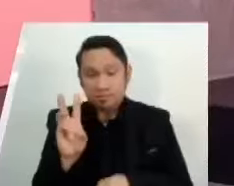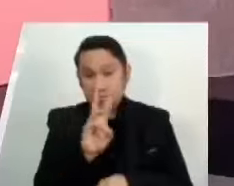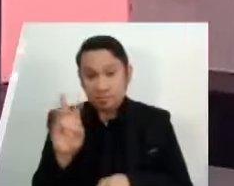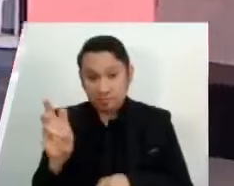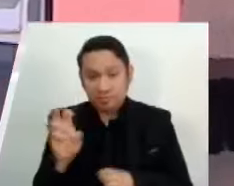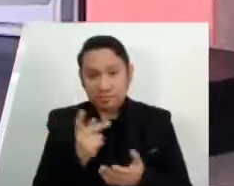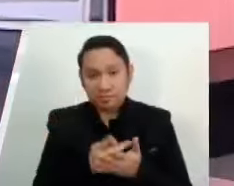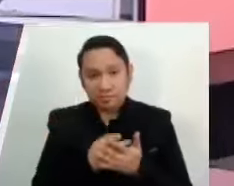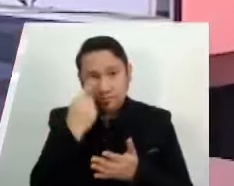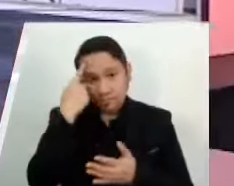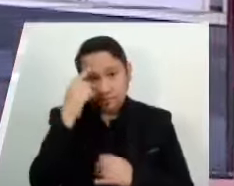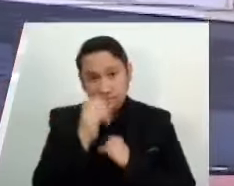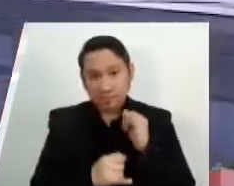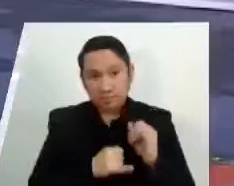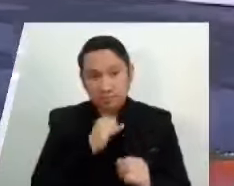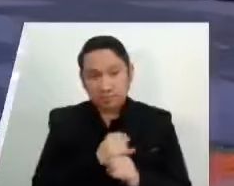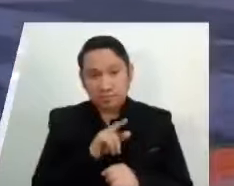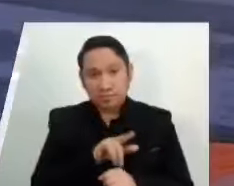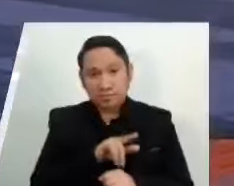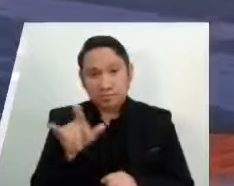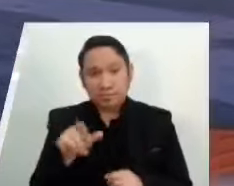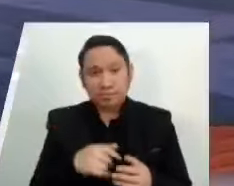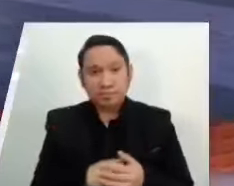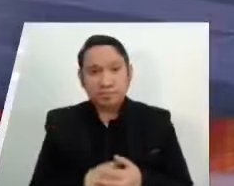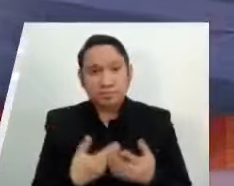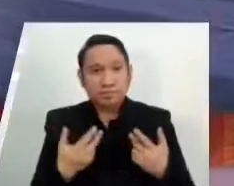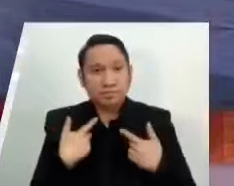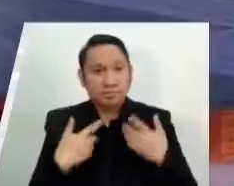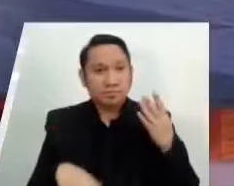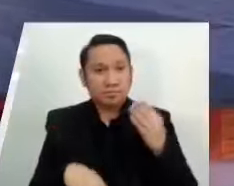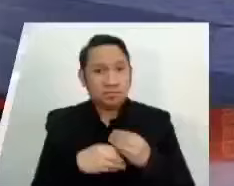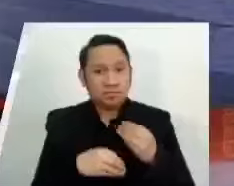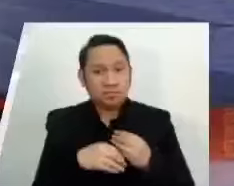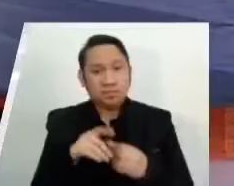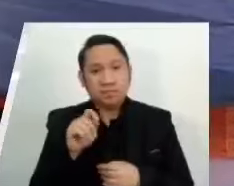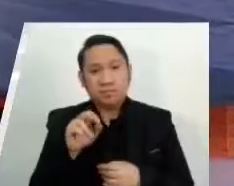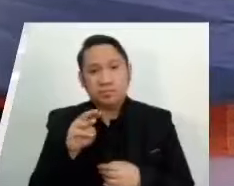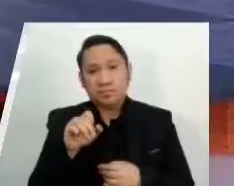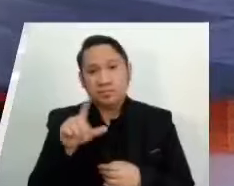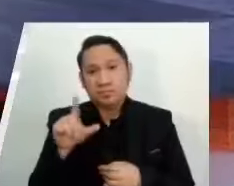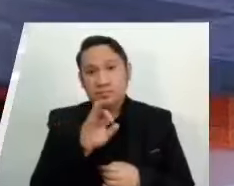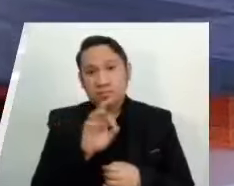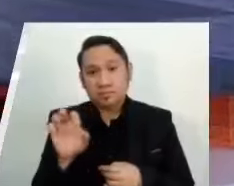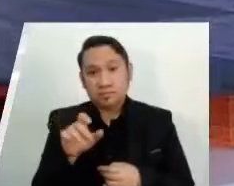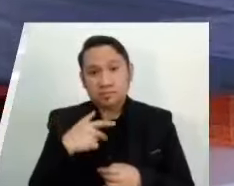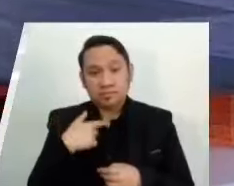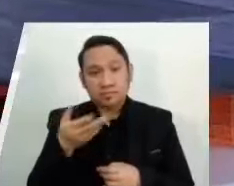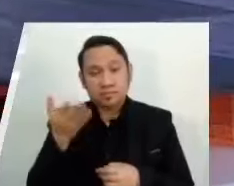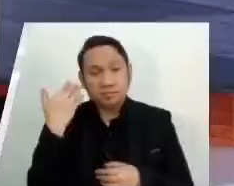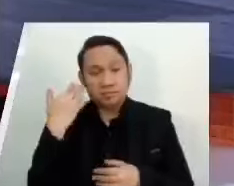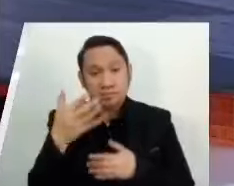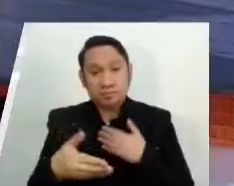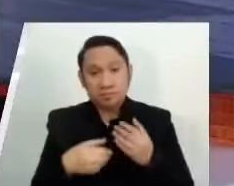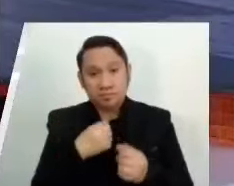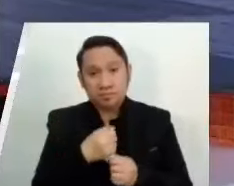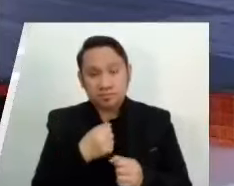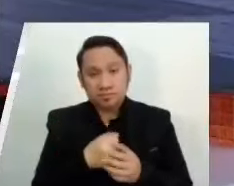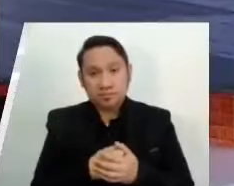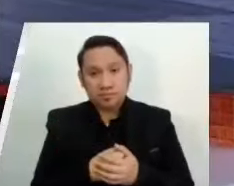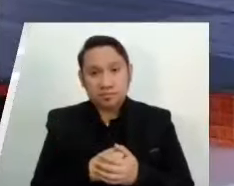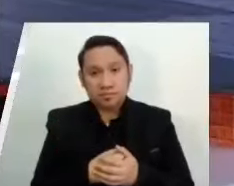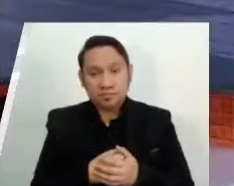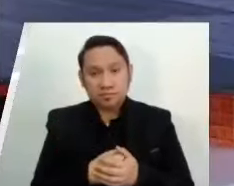flights. Bukod pa yan sa itataas na terminal fee sa Setyembre naman sa susunod na taon batay sa Administrative Order No. 1